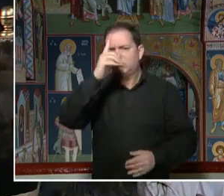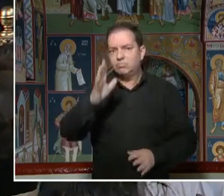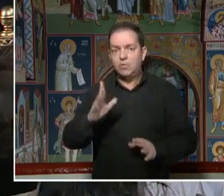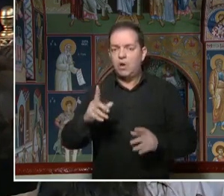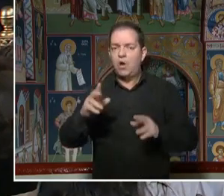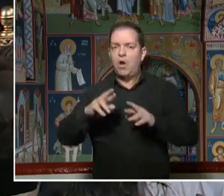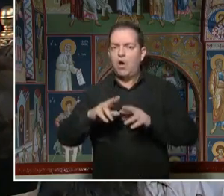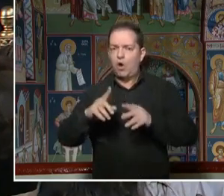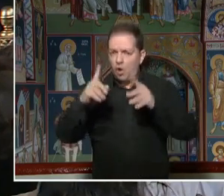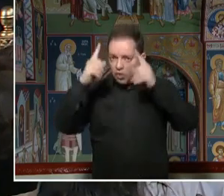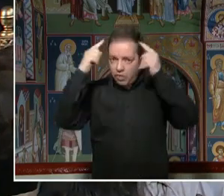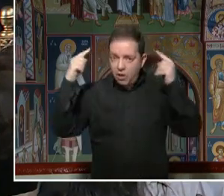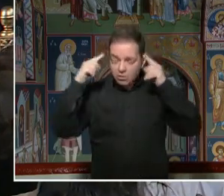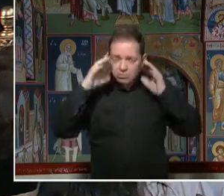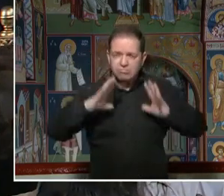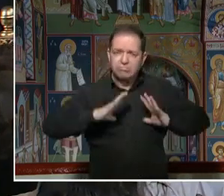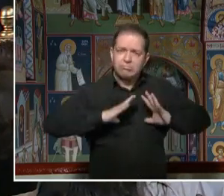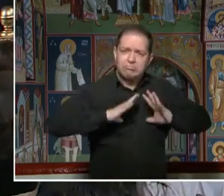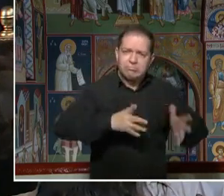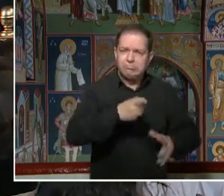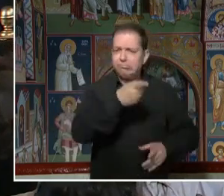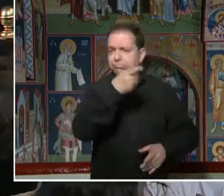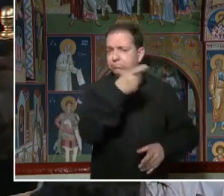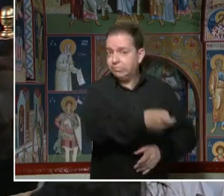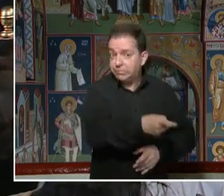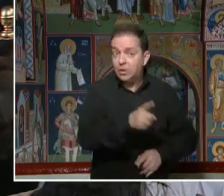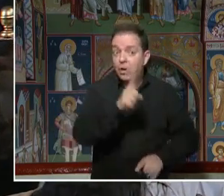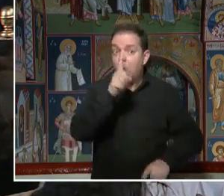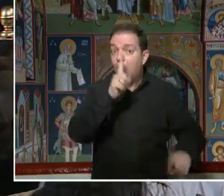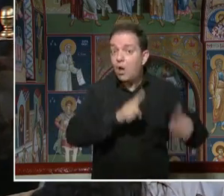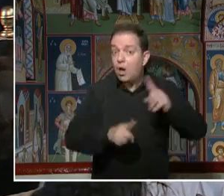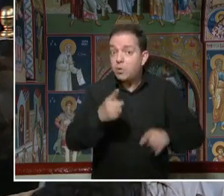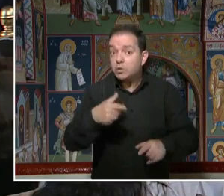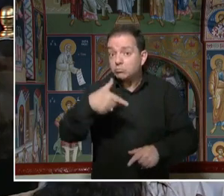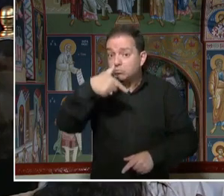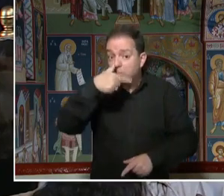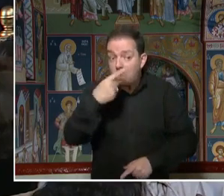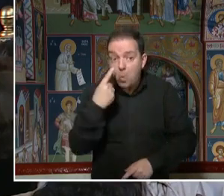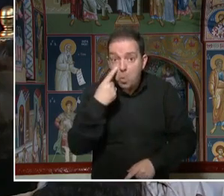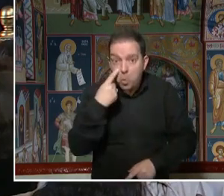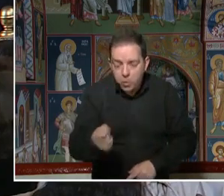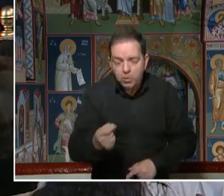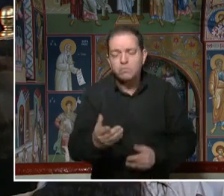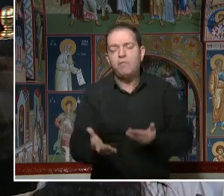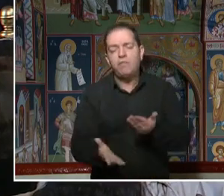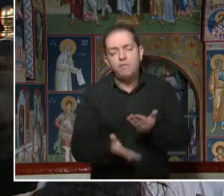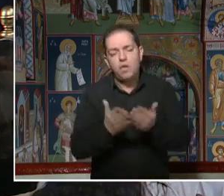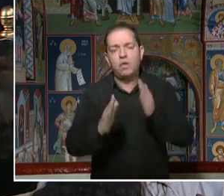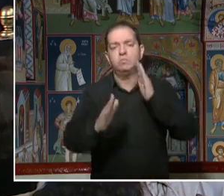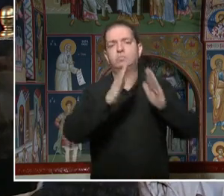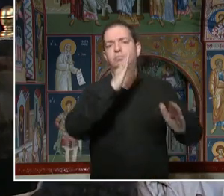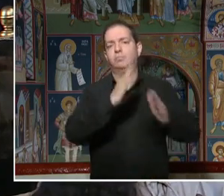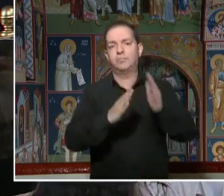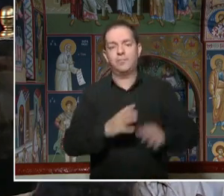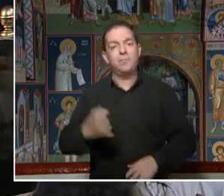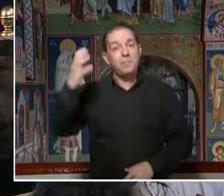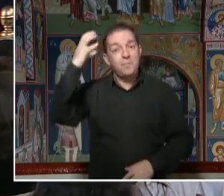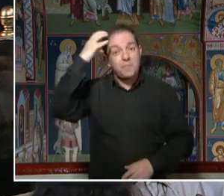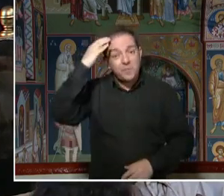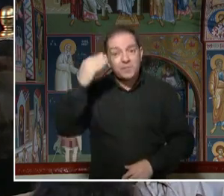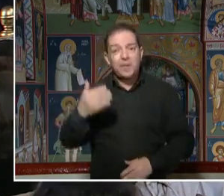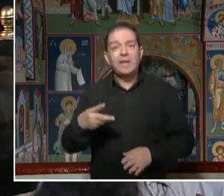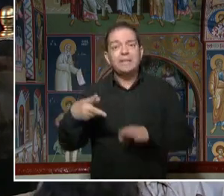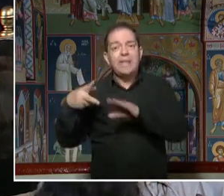αντιτάσσεται, ταπεινής δε δίδωση χάριν. Στην παραβολή του τελώνου και του